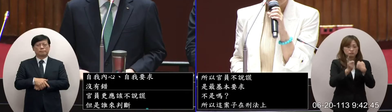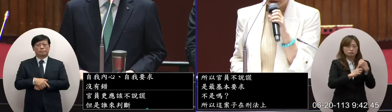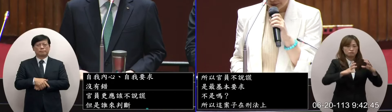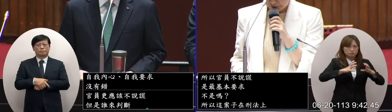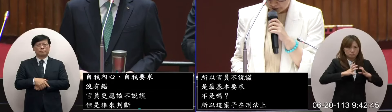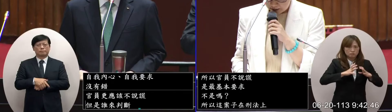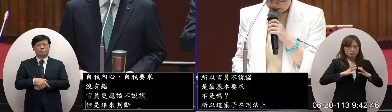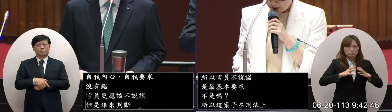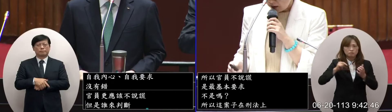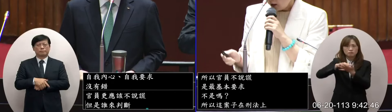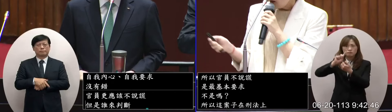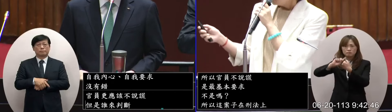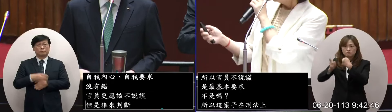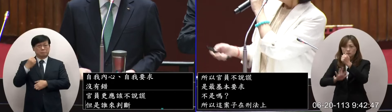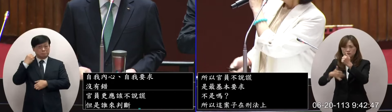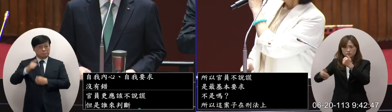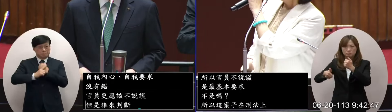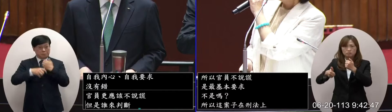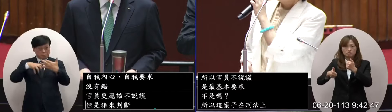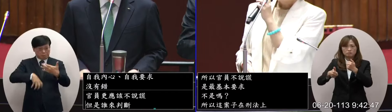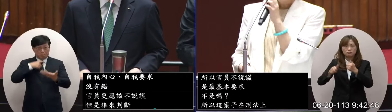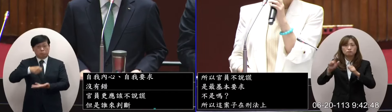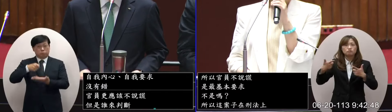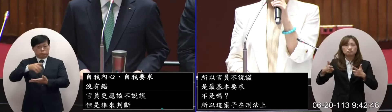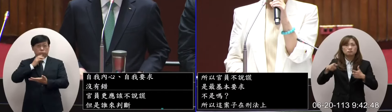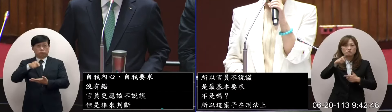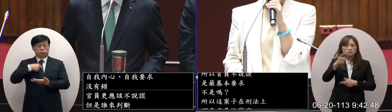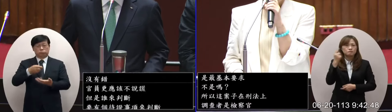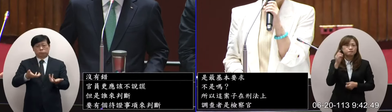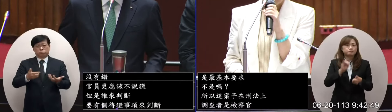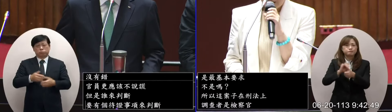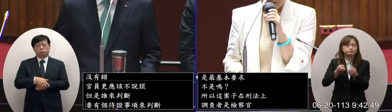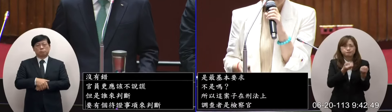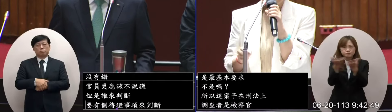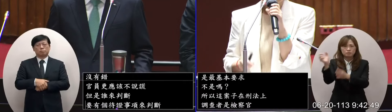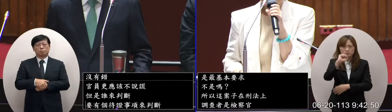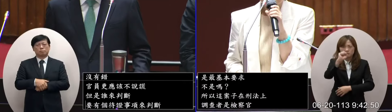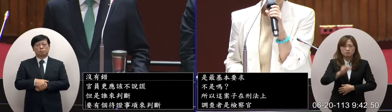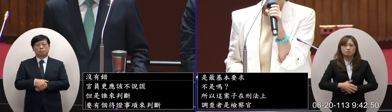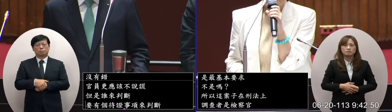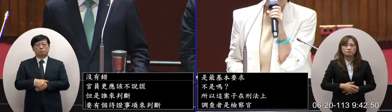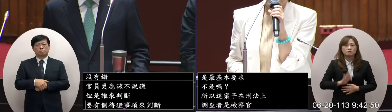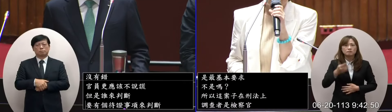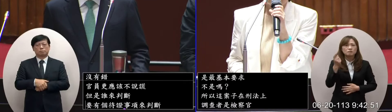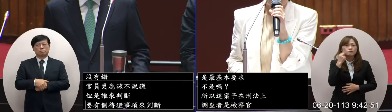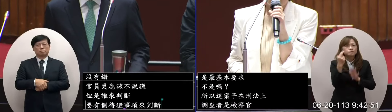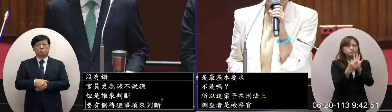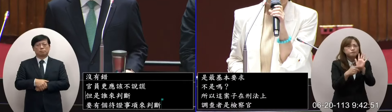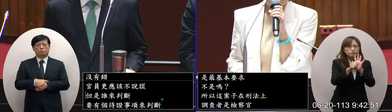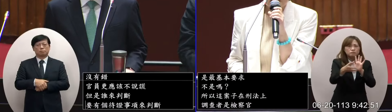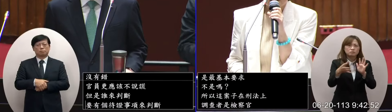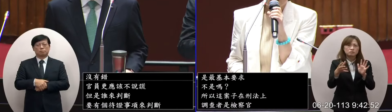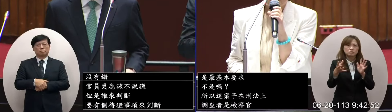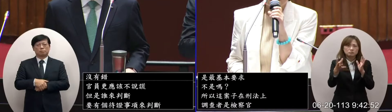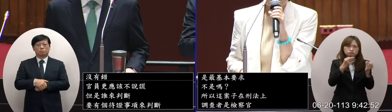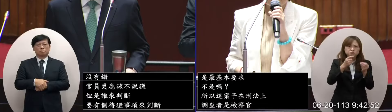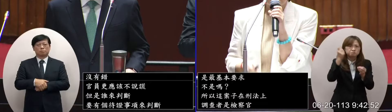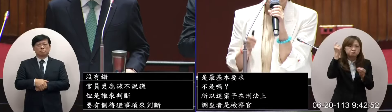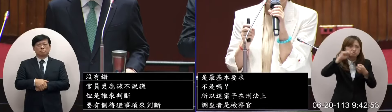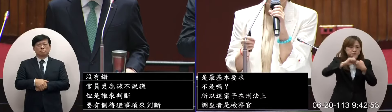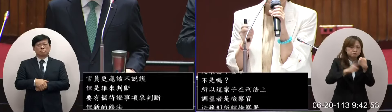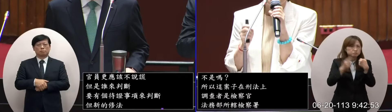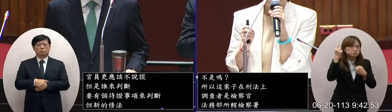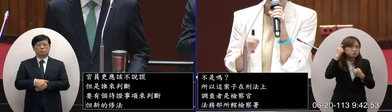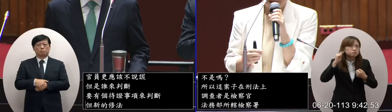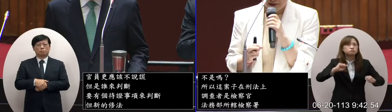以讹传讹。 在新的修法里面是有这样的行为的。 对，但是虚伪陈述不是不明确法律概念，我再讲掉一次，这